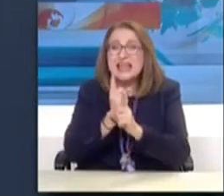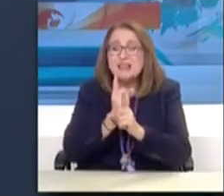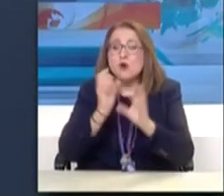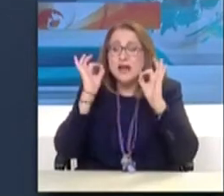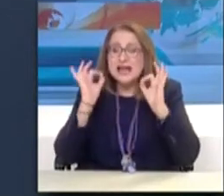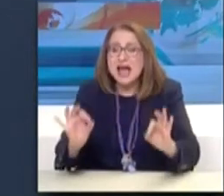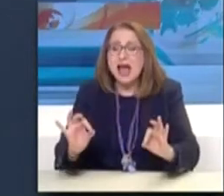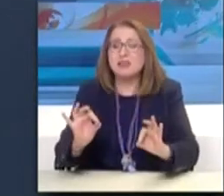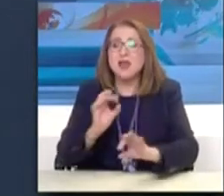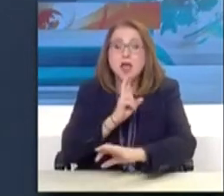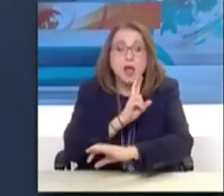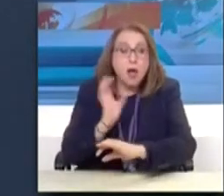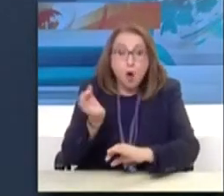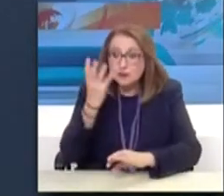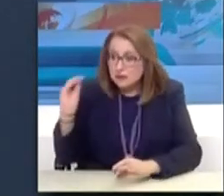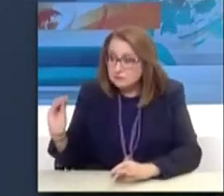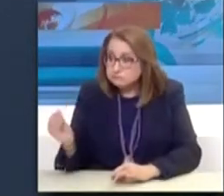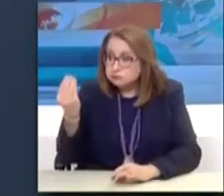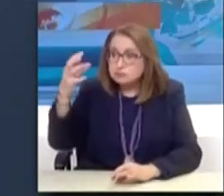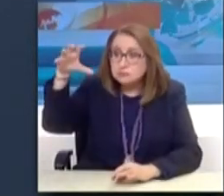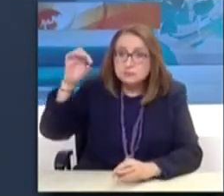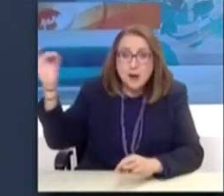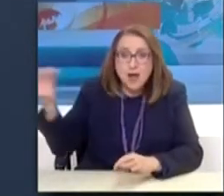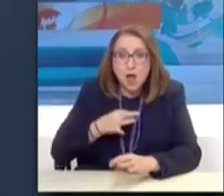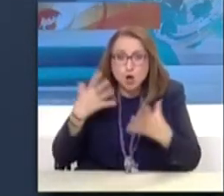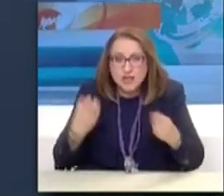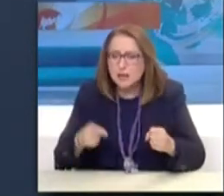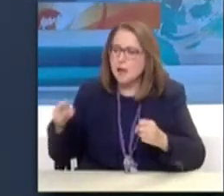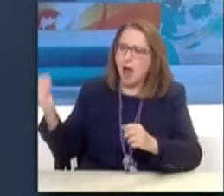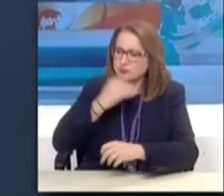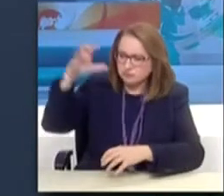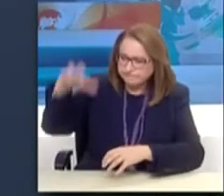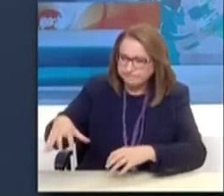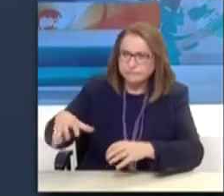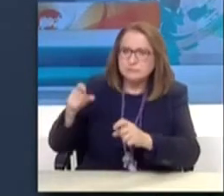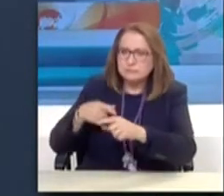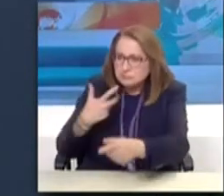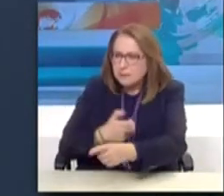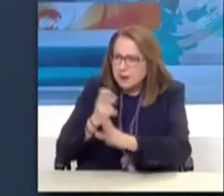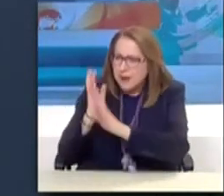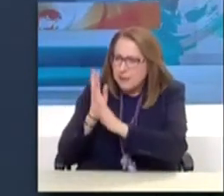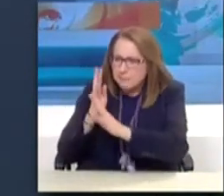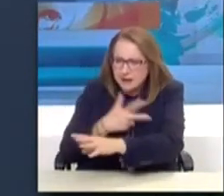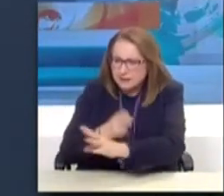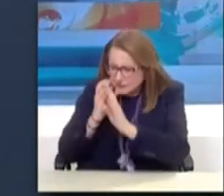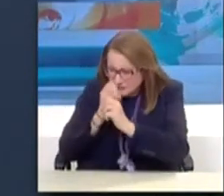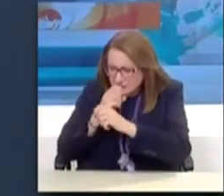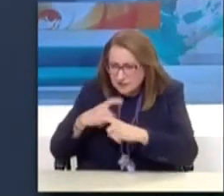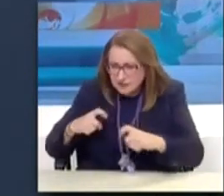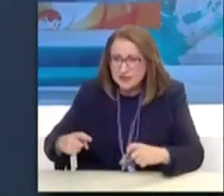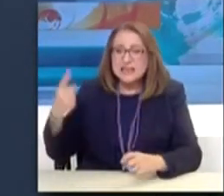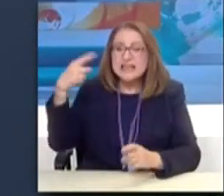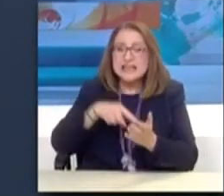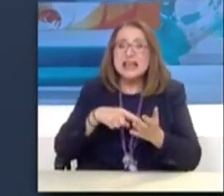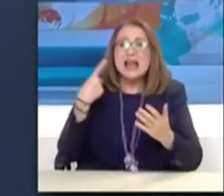κάθε κτίριο με θετική περίπτωση, 118 διαφορετικά εργαστήρια και 1.200 επαγγελματίες υγείας να αναλύουν τα